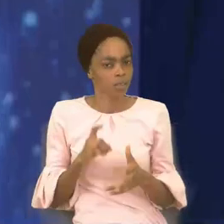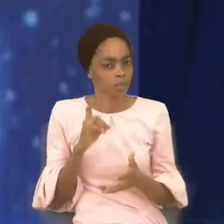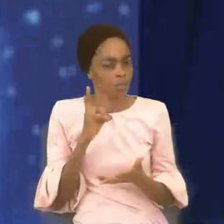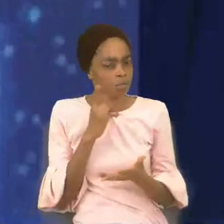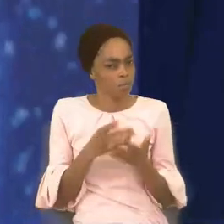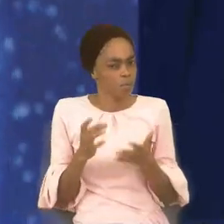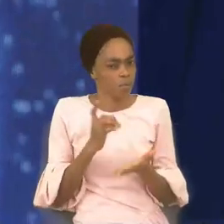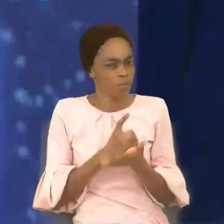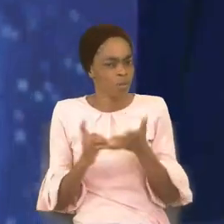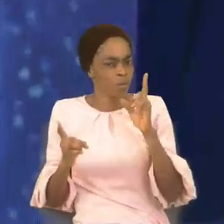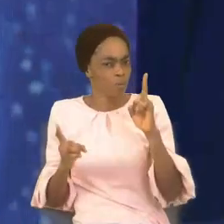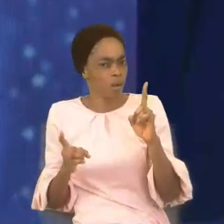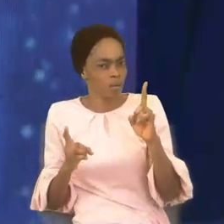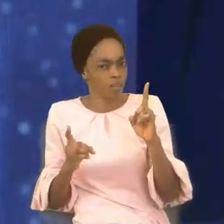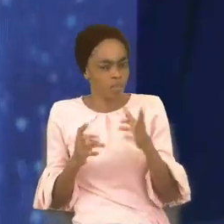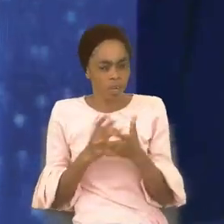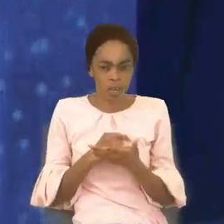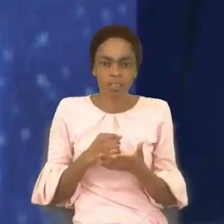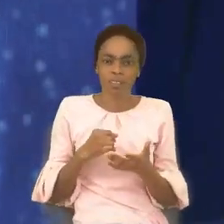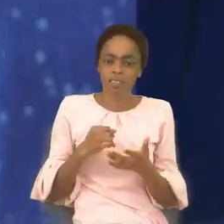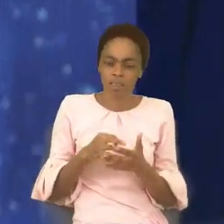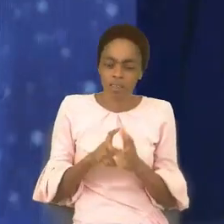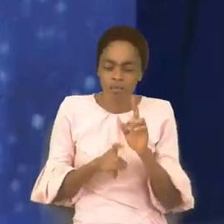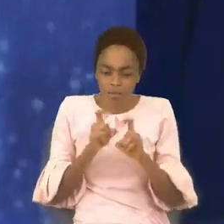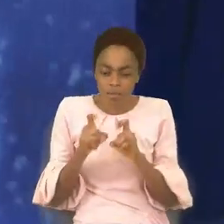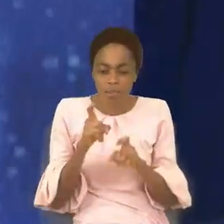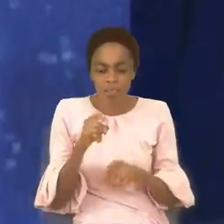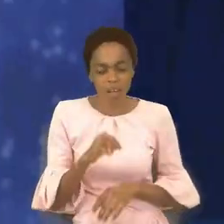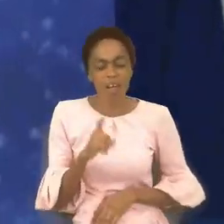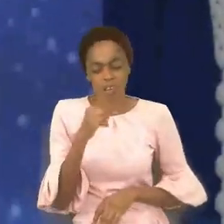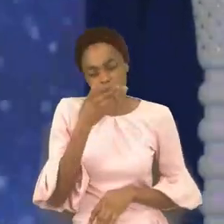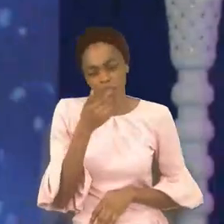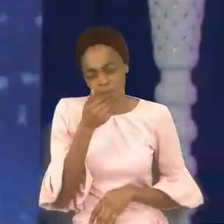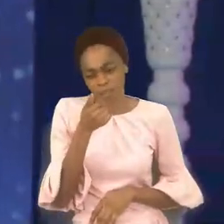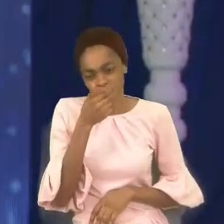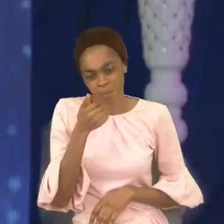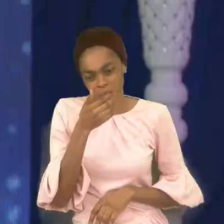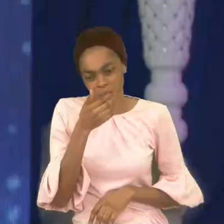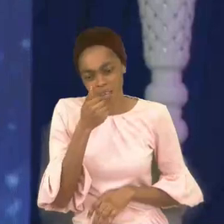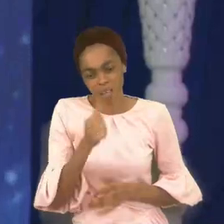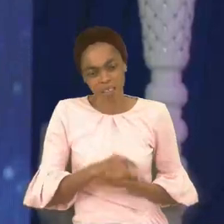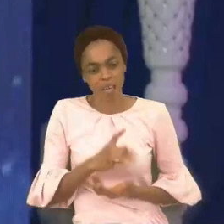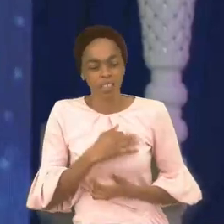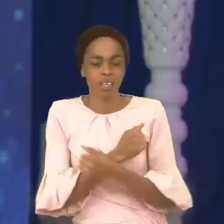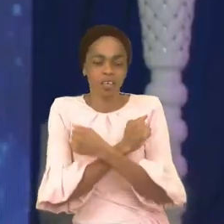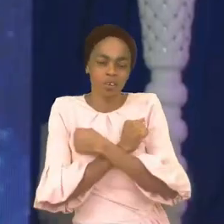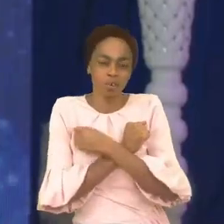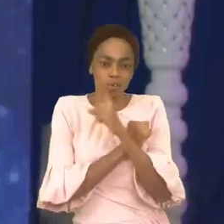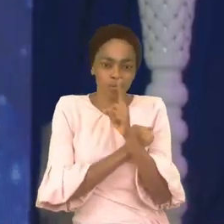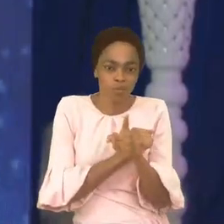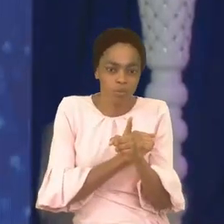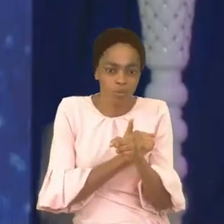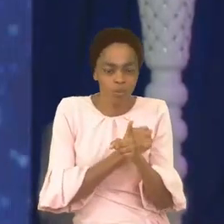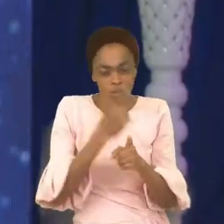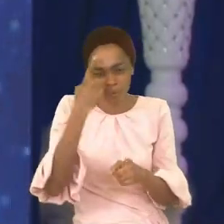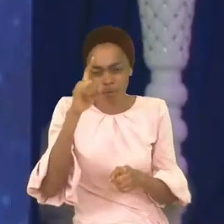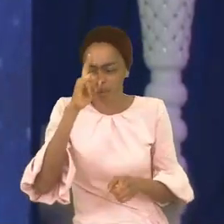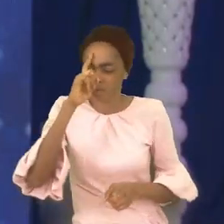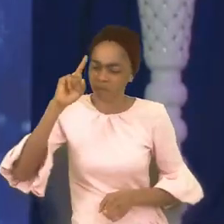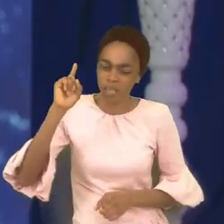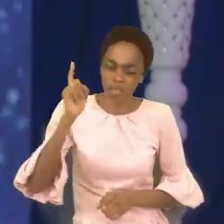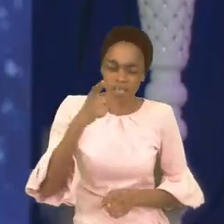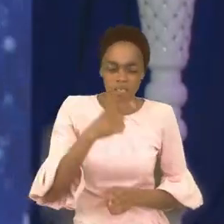Première, deuxième semaine. Ils t'ont examiné. Ah, nous sommes 10 fois meilleurs. Ils t'aiment pour ton intégrité.